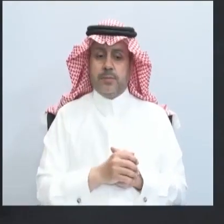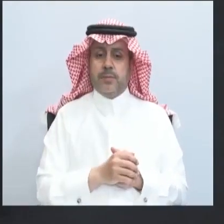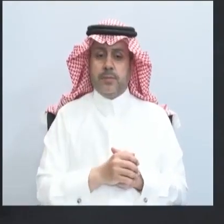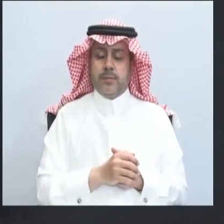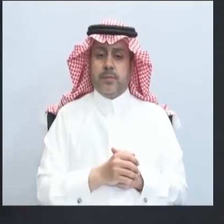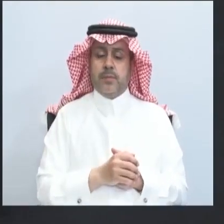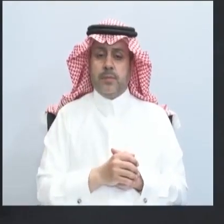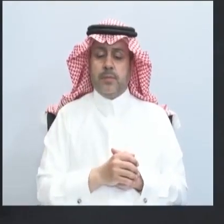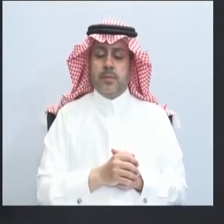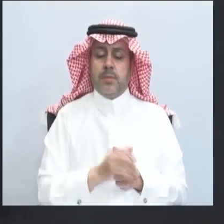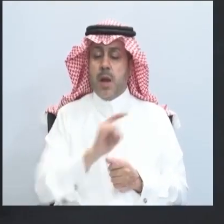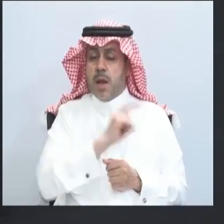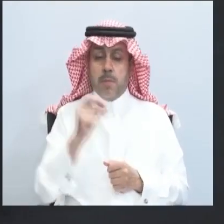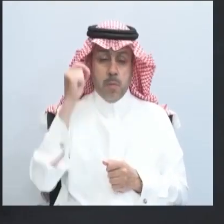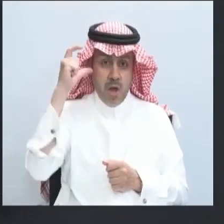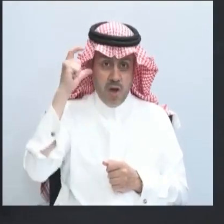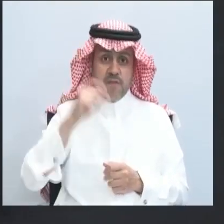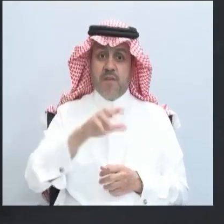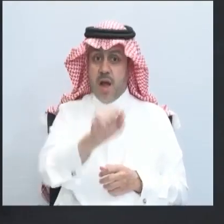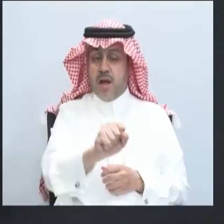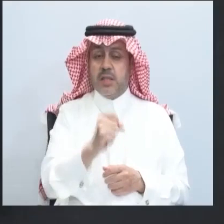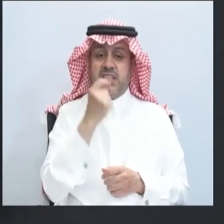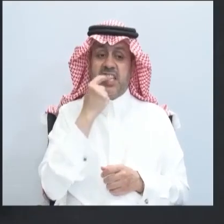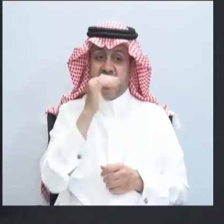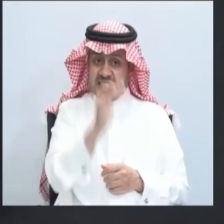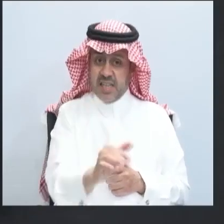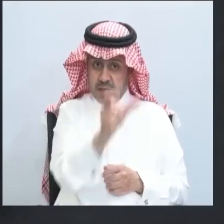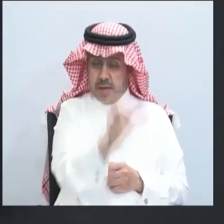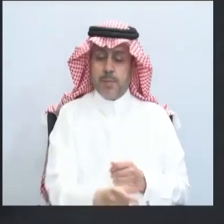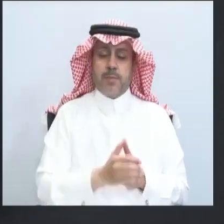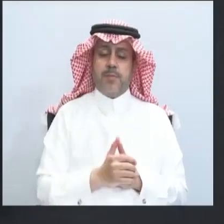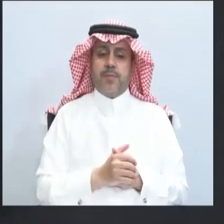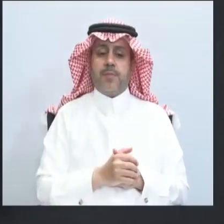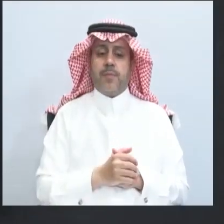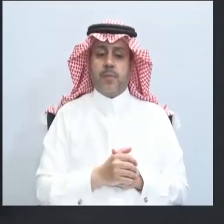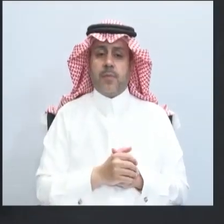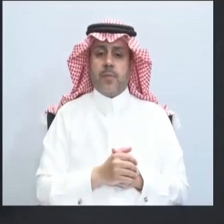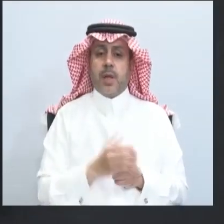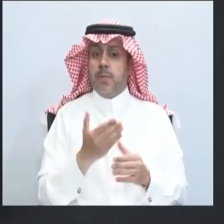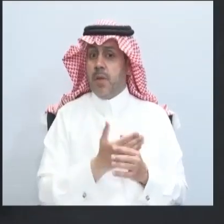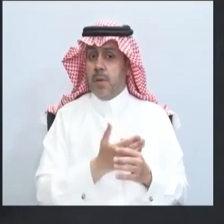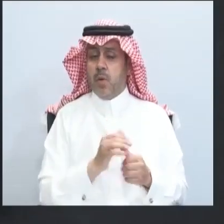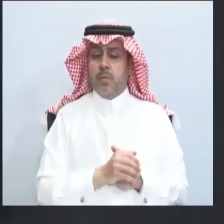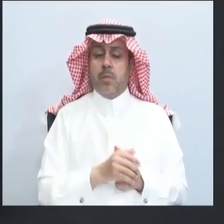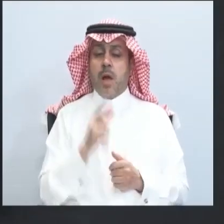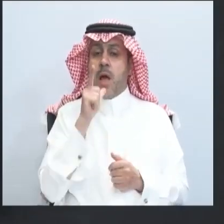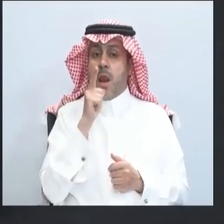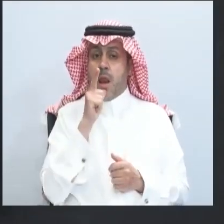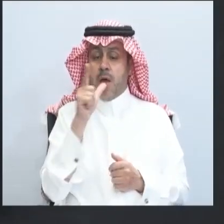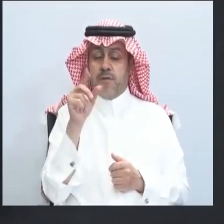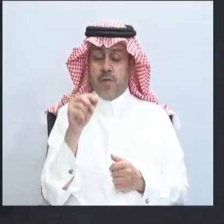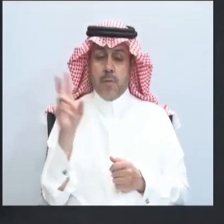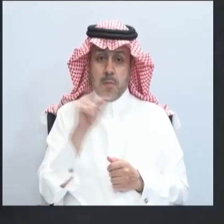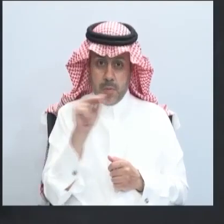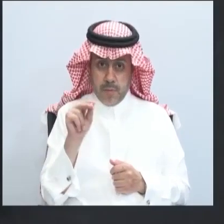صغيرنا مثل العباره التاليه حق كبيرنا حق الكبير او لماذا لم يكن اللفظين